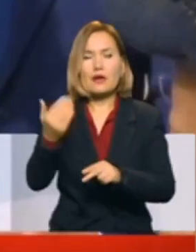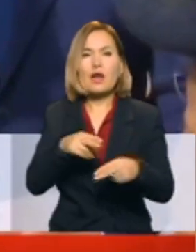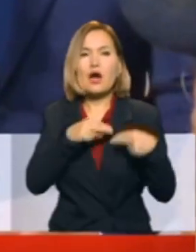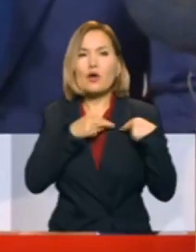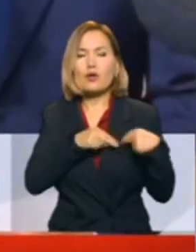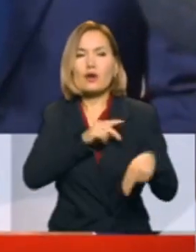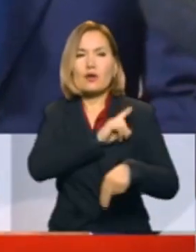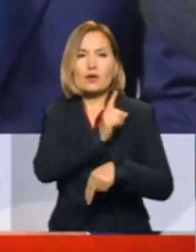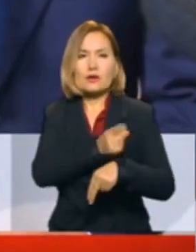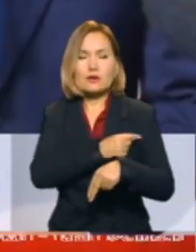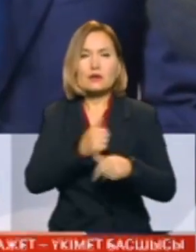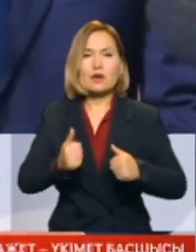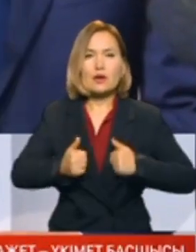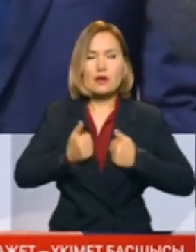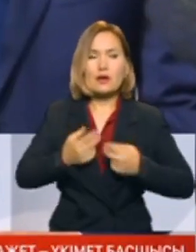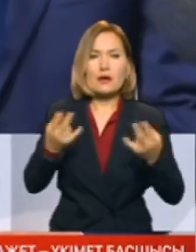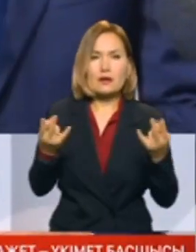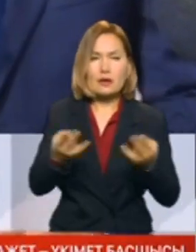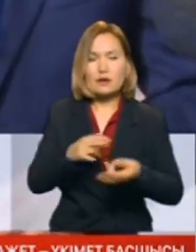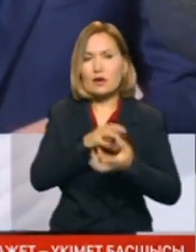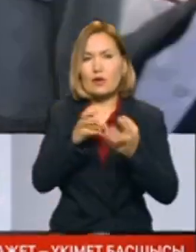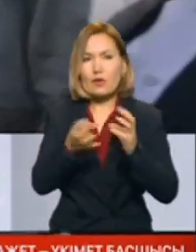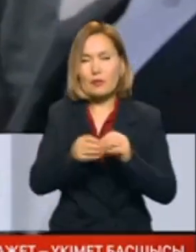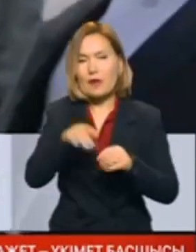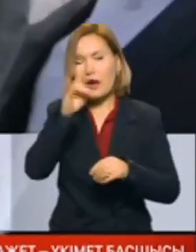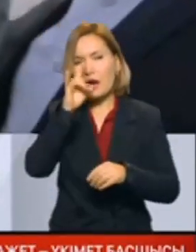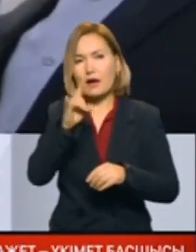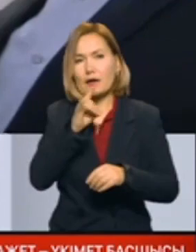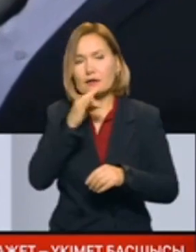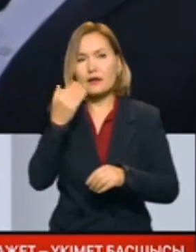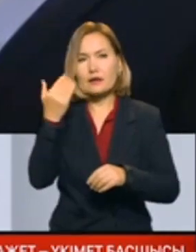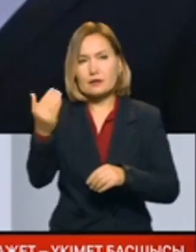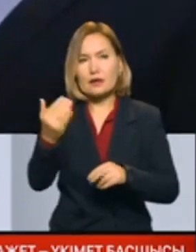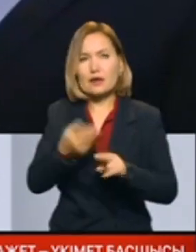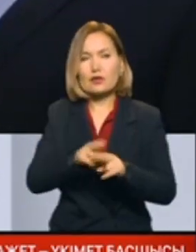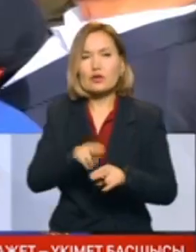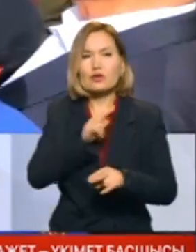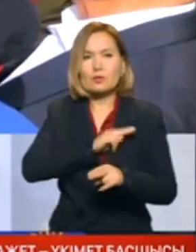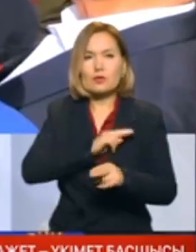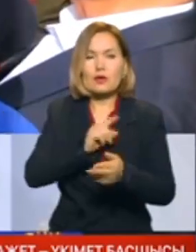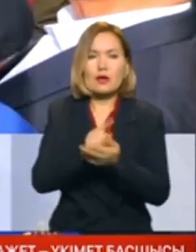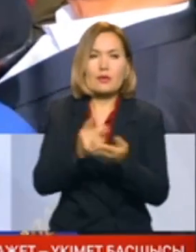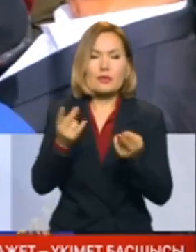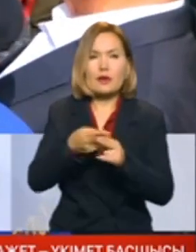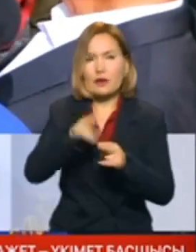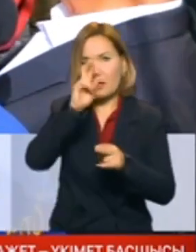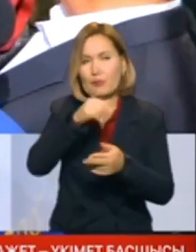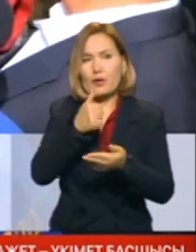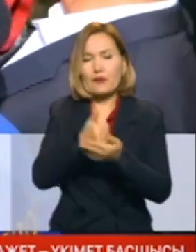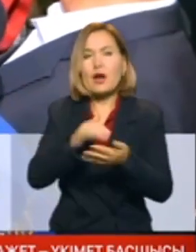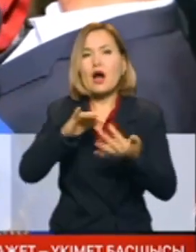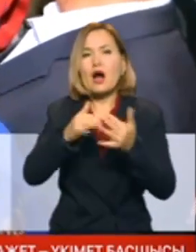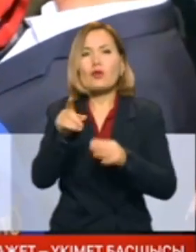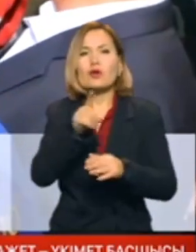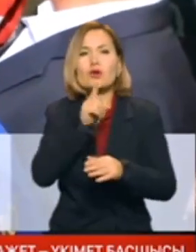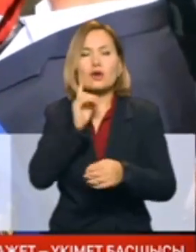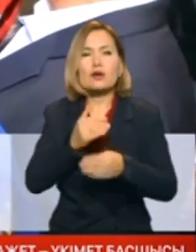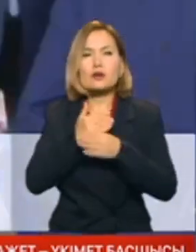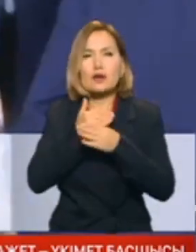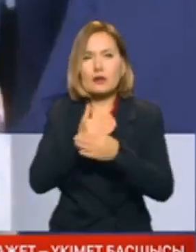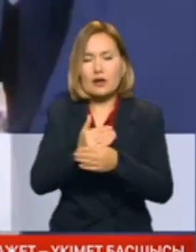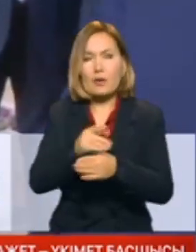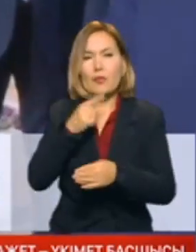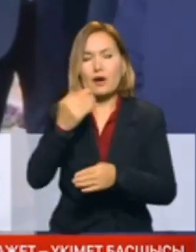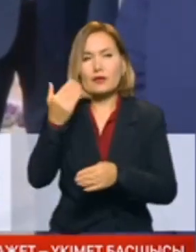жігерімізді пайдаланып Қазақстан үшін, еліміз үшін, отанымыз үшін жұмыс істеу керек. Мемлекет басшысы ауыл жастарын қолдайтынын айтып,